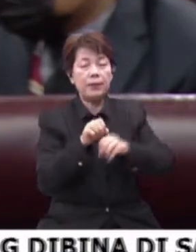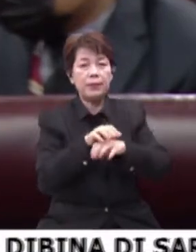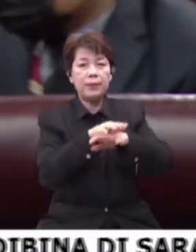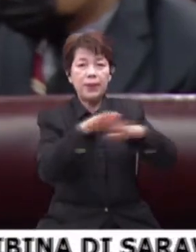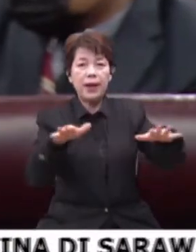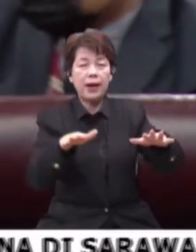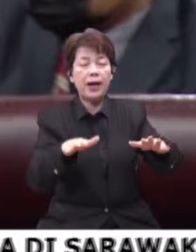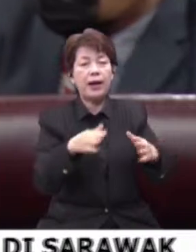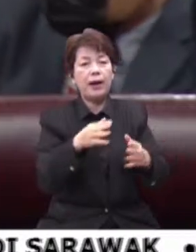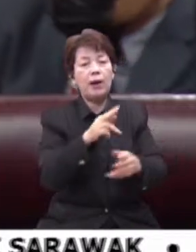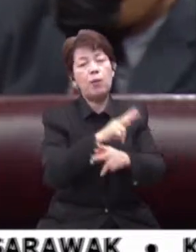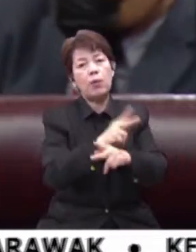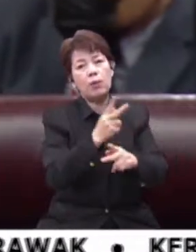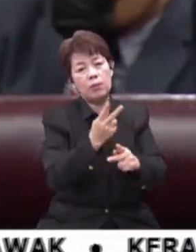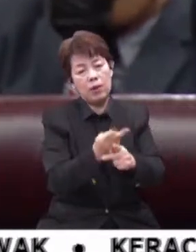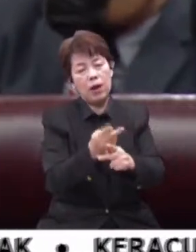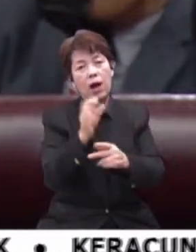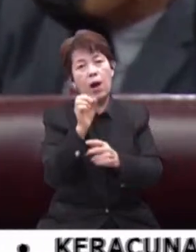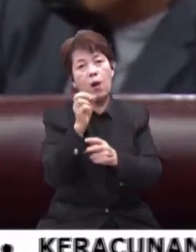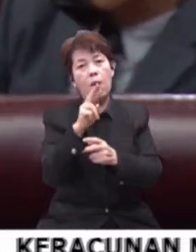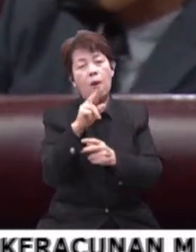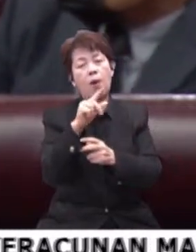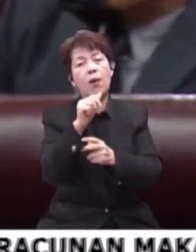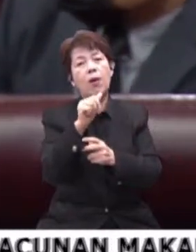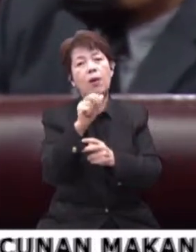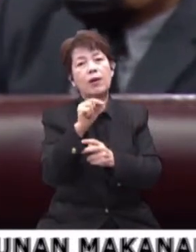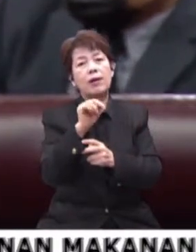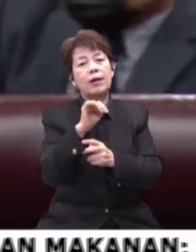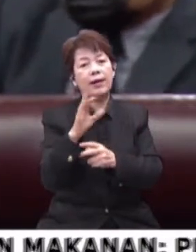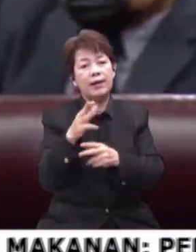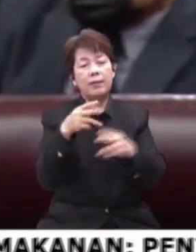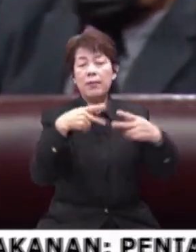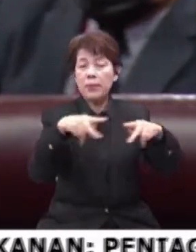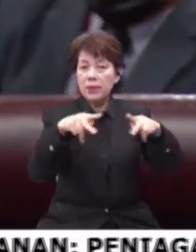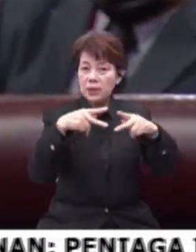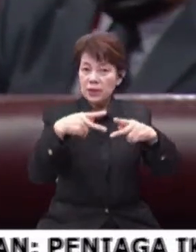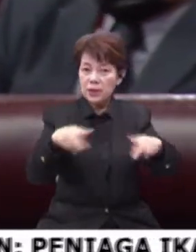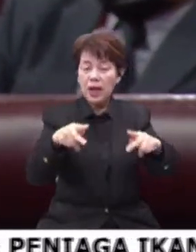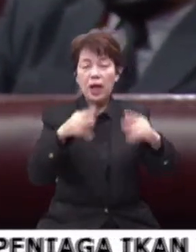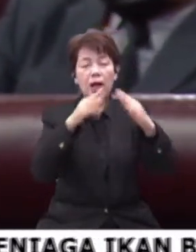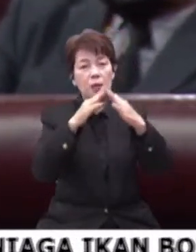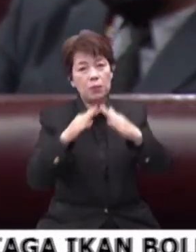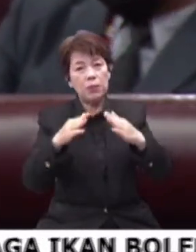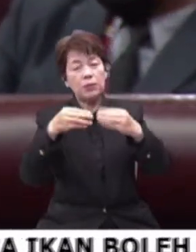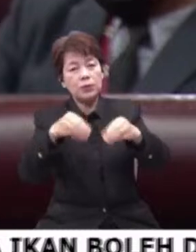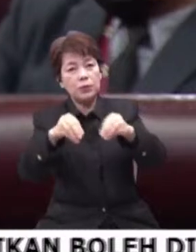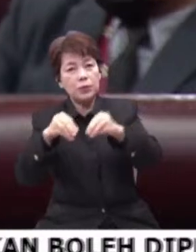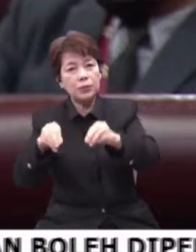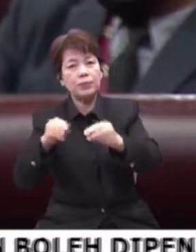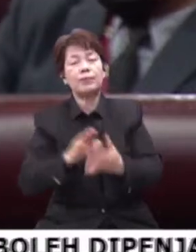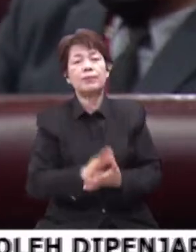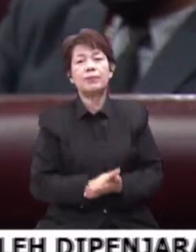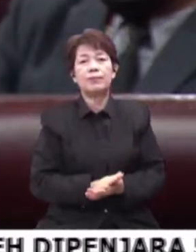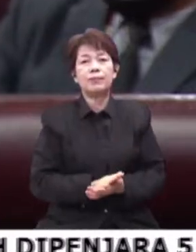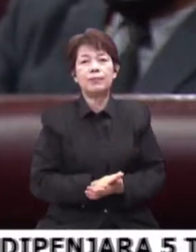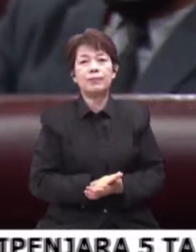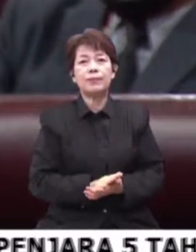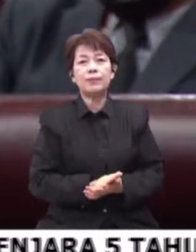produk-produk pertanian organik dalam pasaran domestik yang kedua meningkatkan